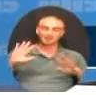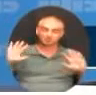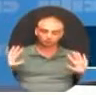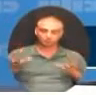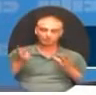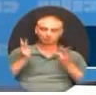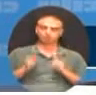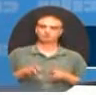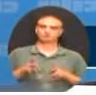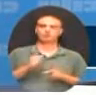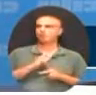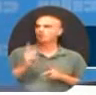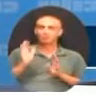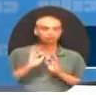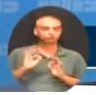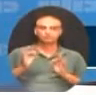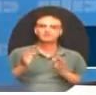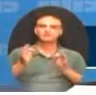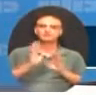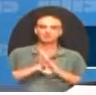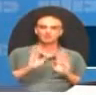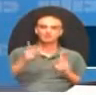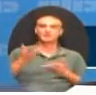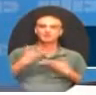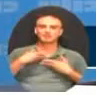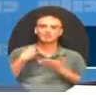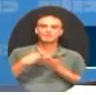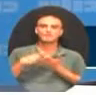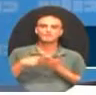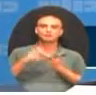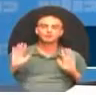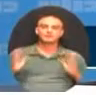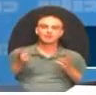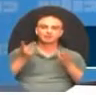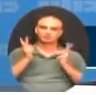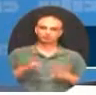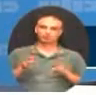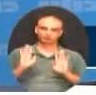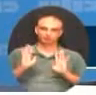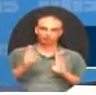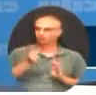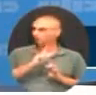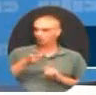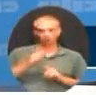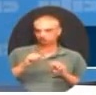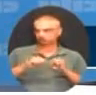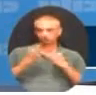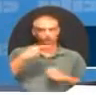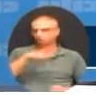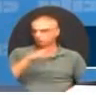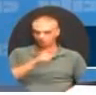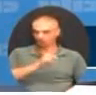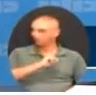במהירות האפשרית. לא יהיו שום עיכובים. הם יקבלו פיצוי מהר ככל האפשר. לא זה מה שישבור